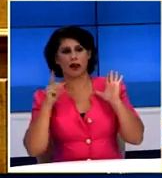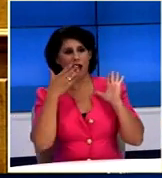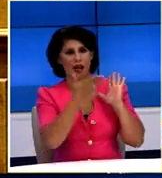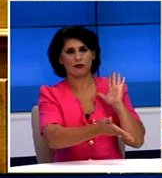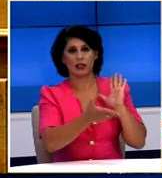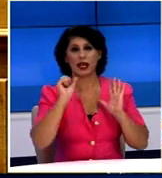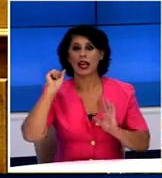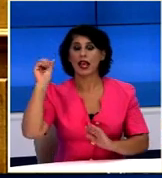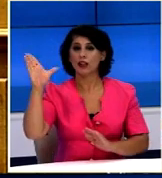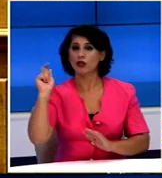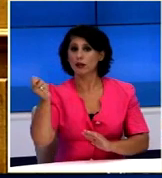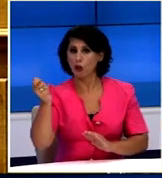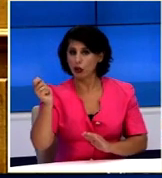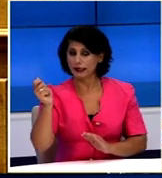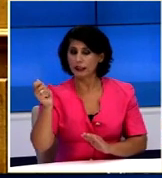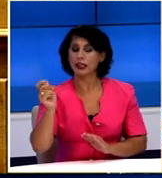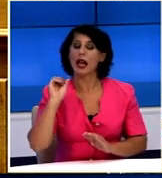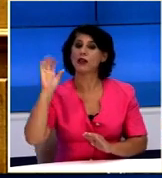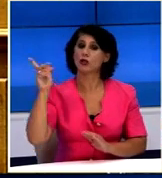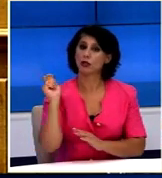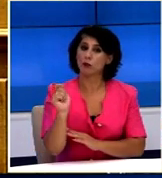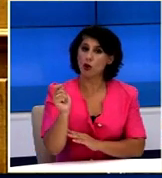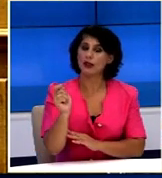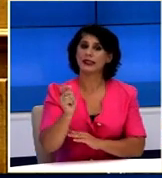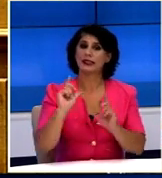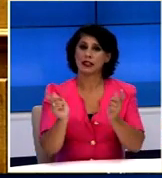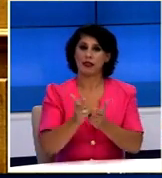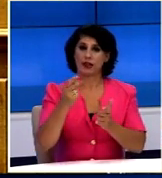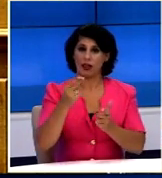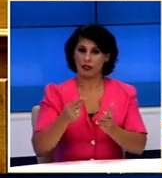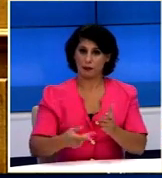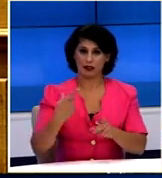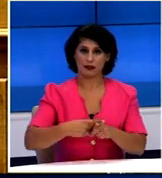Η εξωτερική σας πολιτική, η εξωτερική πολιτική για τα εθνικά θέματα της χώρας,